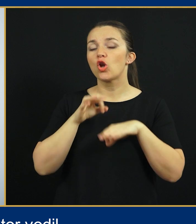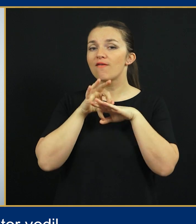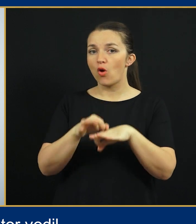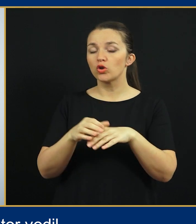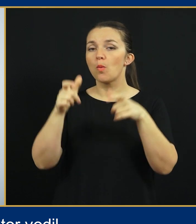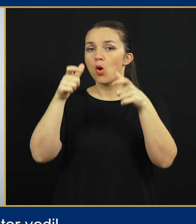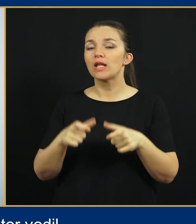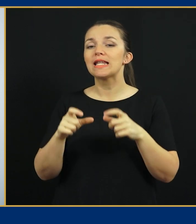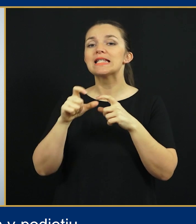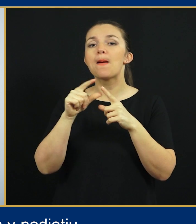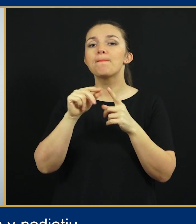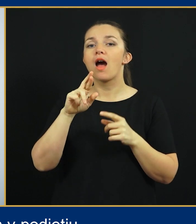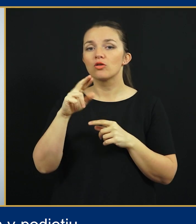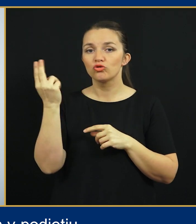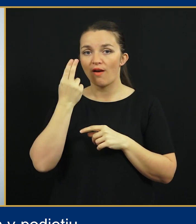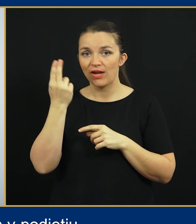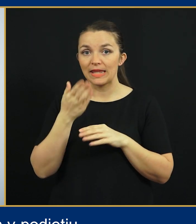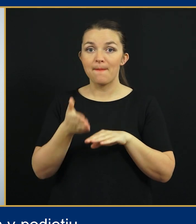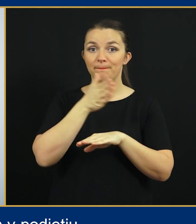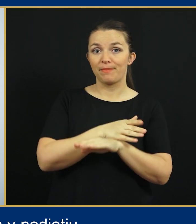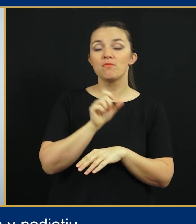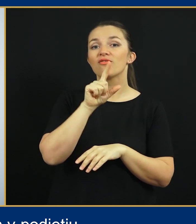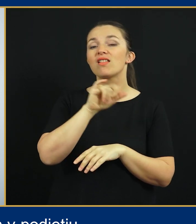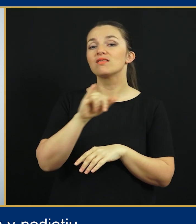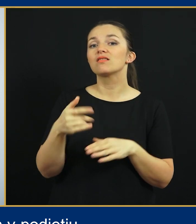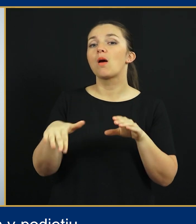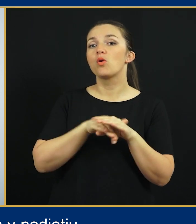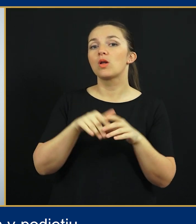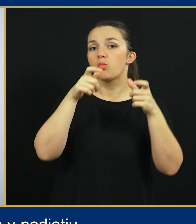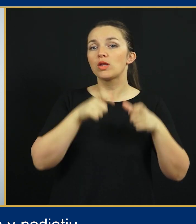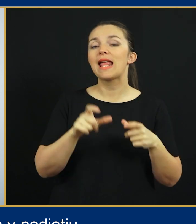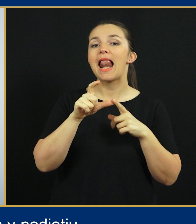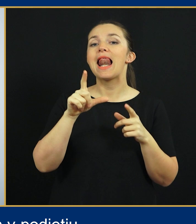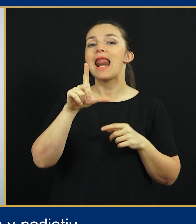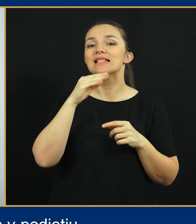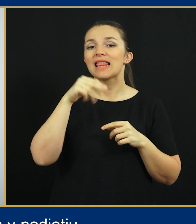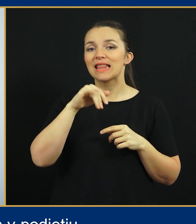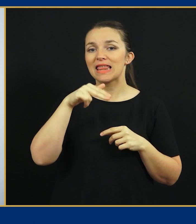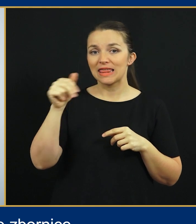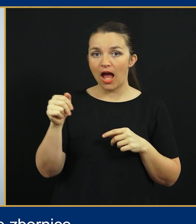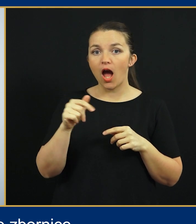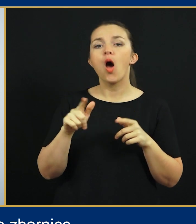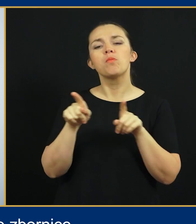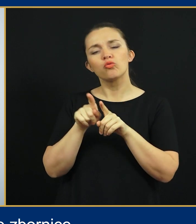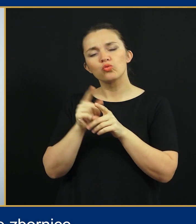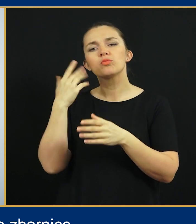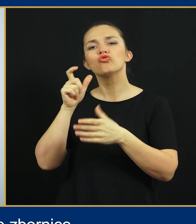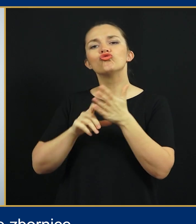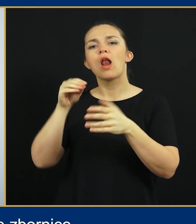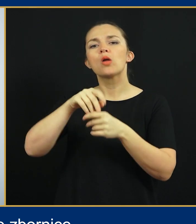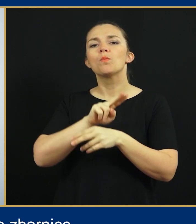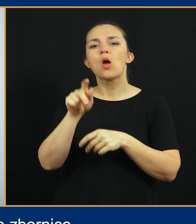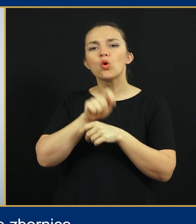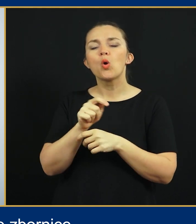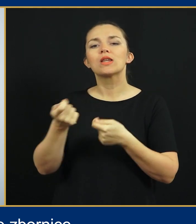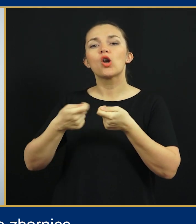Spar Slovenija, predtem je bil 12 let zaposlen v podjetju Lesnina, med drugim pa je bil tudi član upravnih odborov Trgovinske